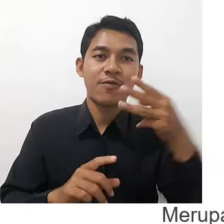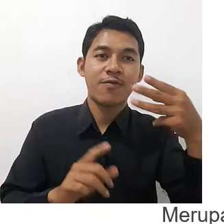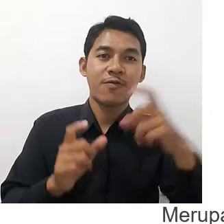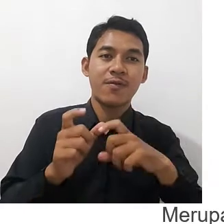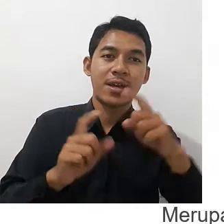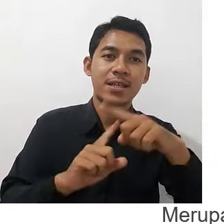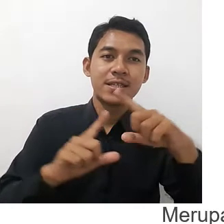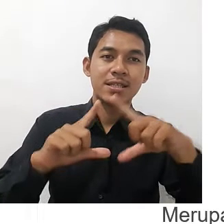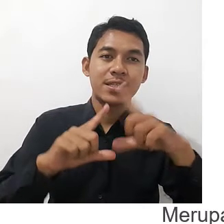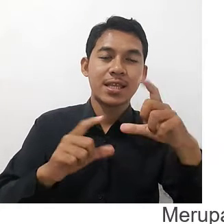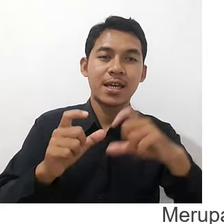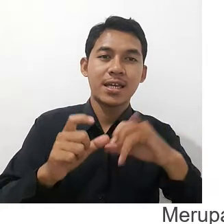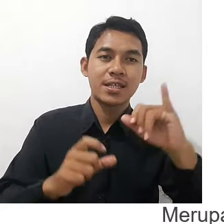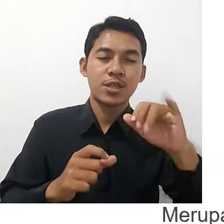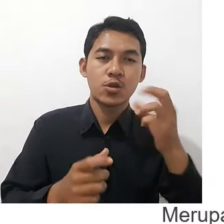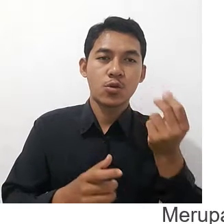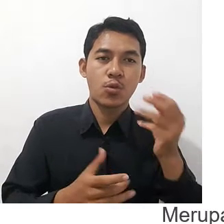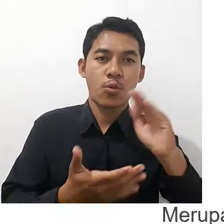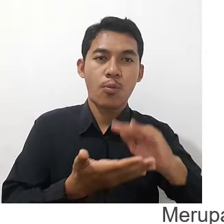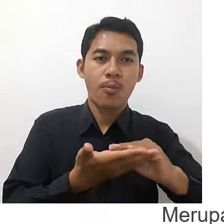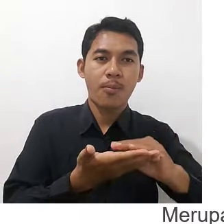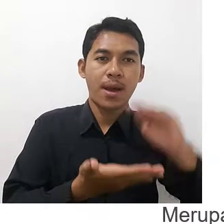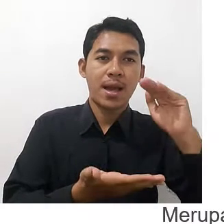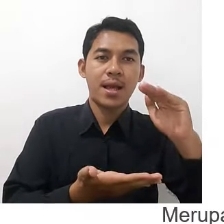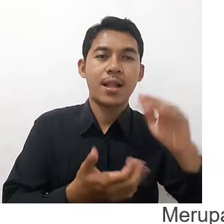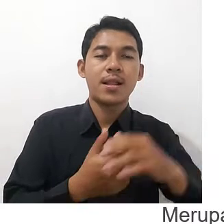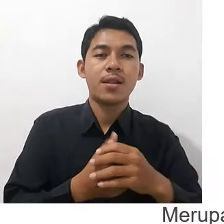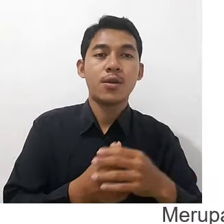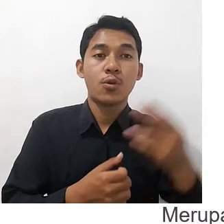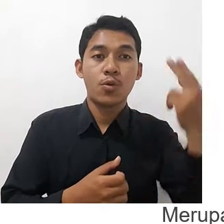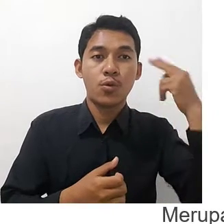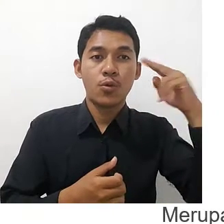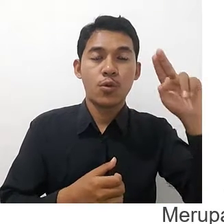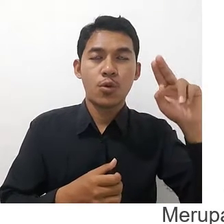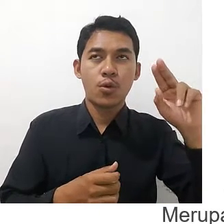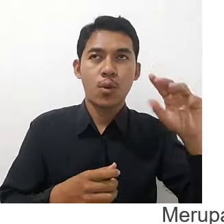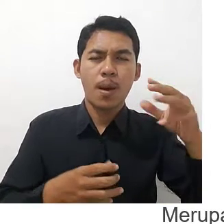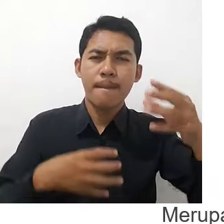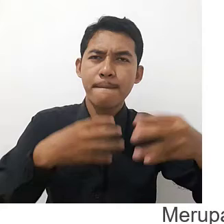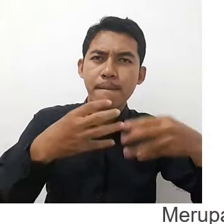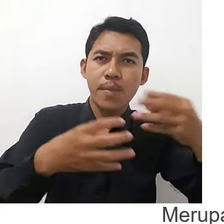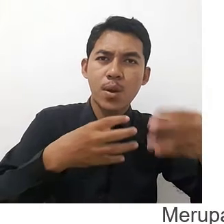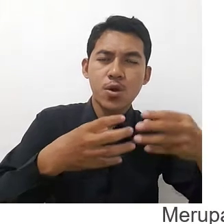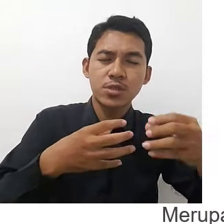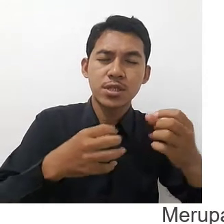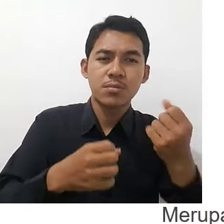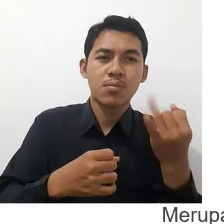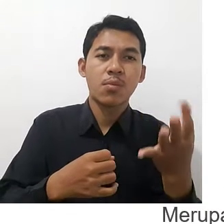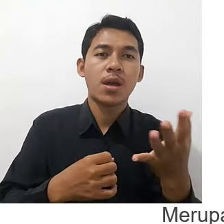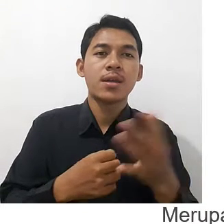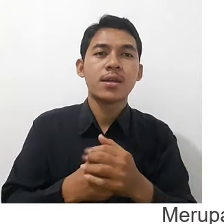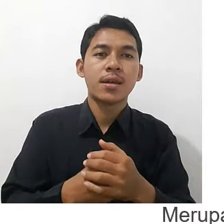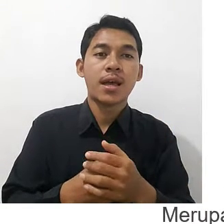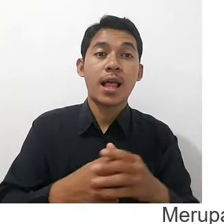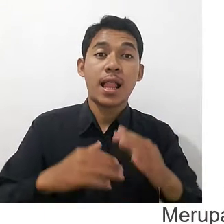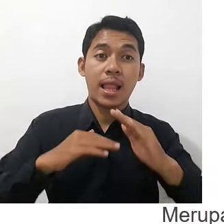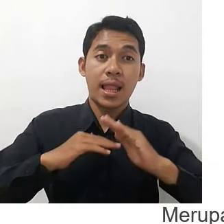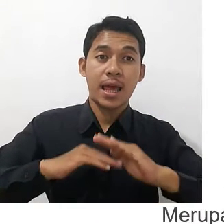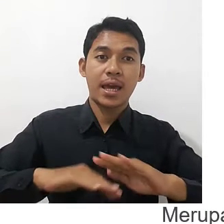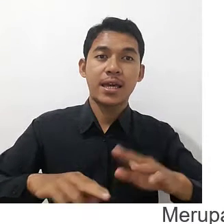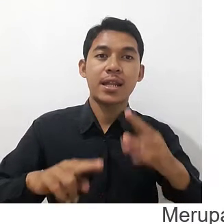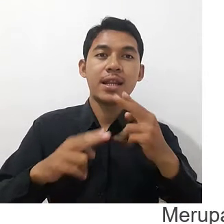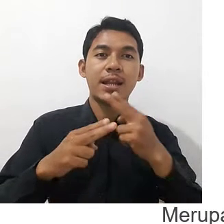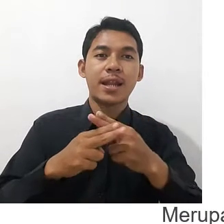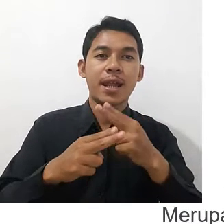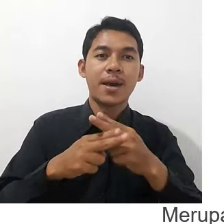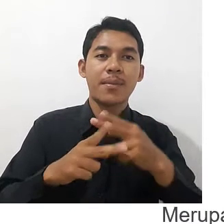sangat mahal gitu tuh, hanya untuk apa ya bahasanya ya, untuk memproses sekian bit gitu tuh. Nah, akhirnya lahirlah yang